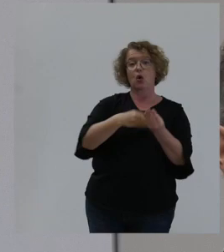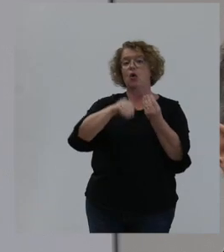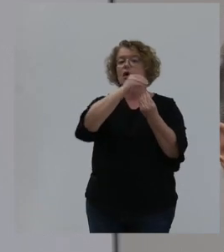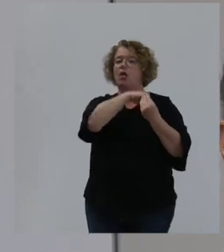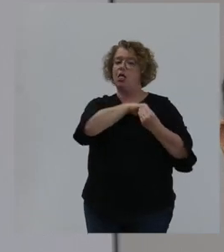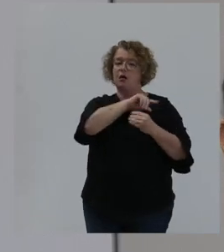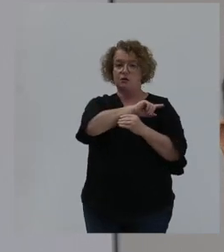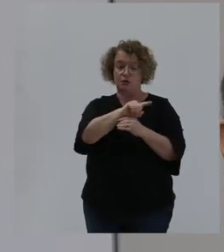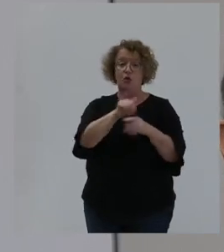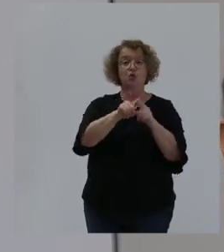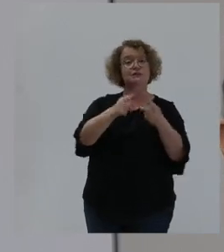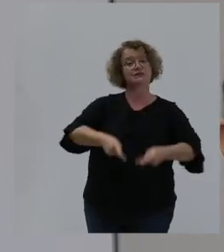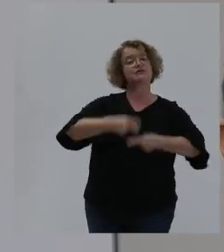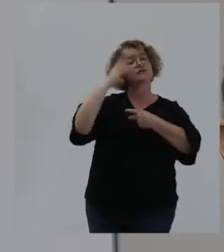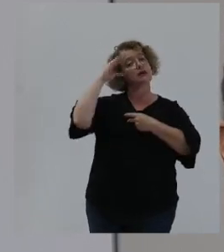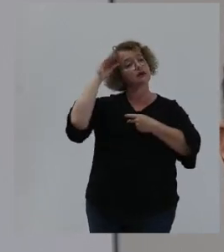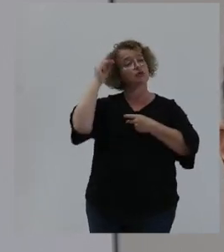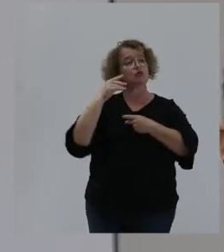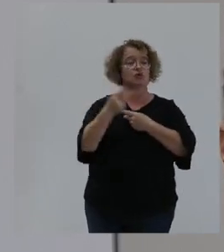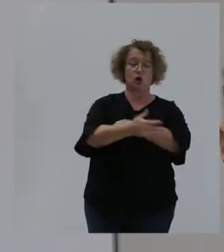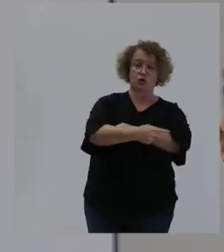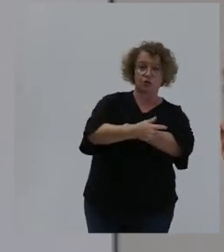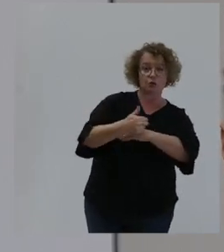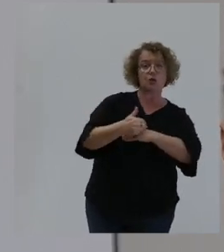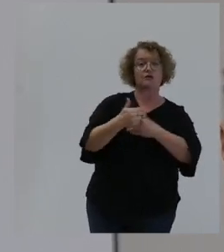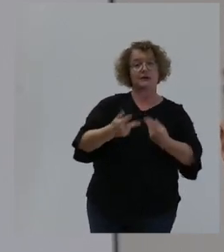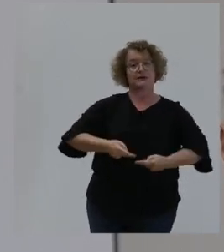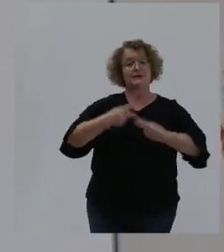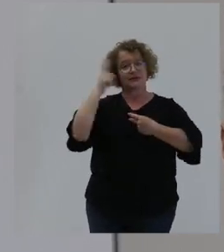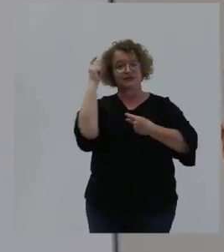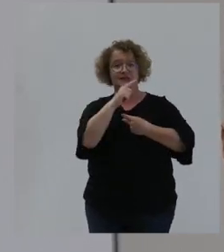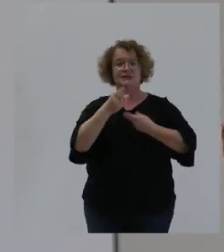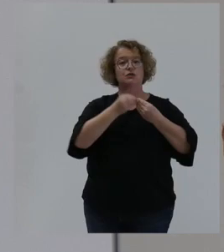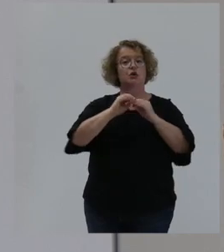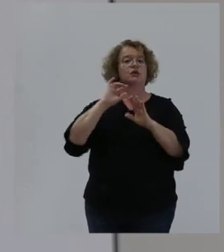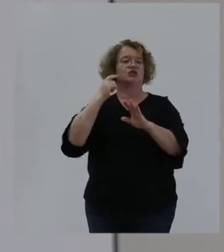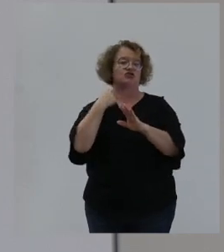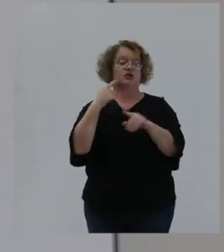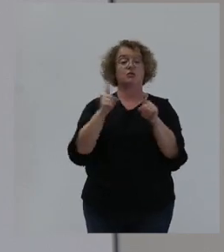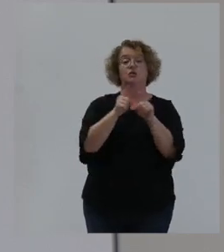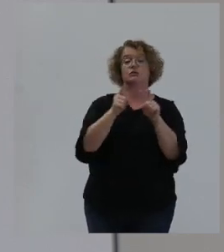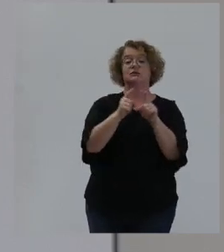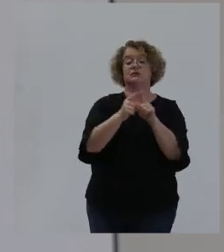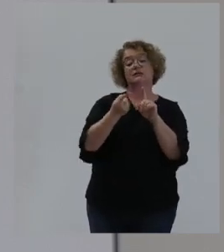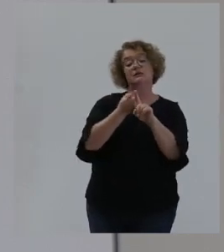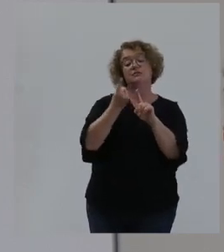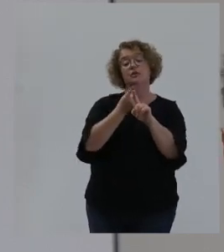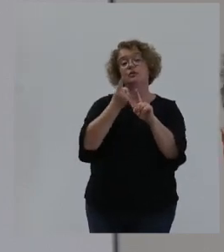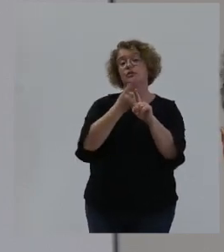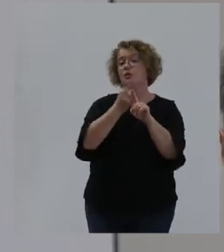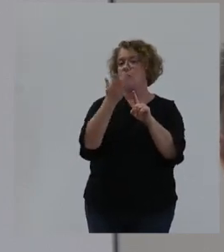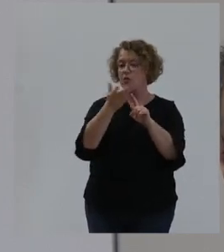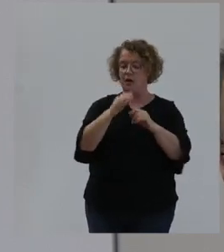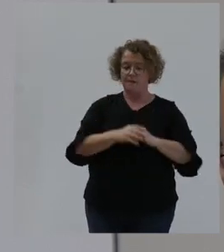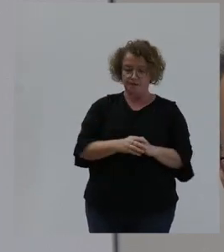précarité étudiante et doctorante, qui crée de la souffrance et de l'échec. Le défi lié à la place, là aussi ça a été dit,